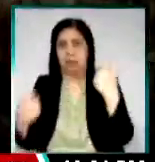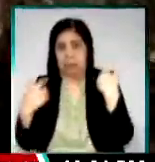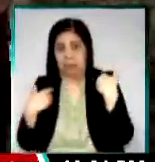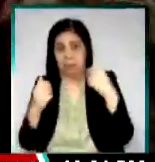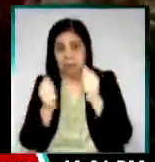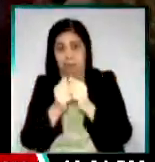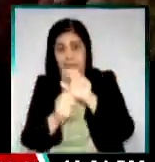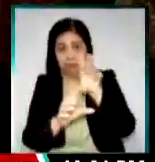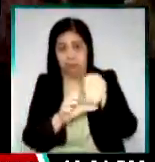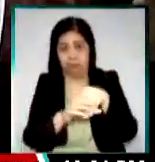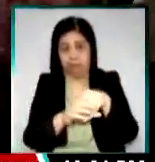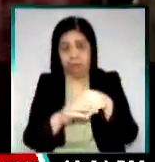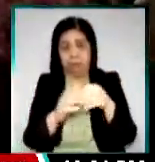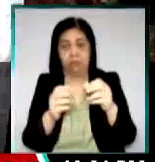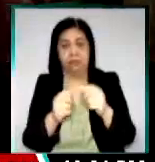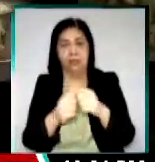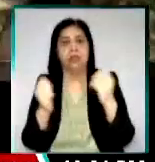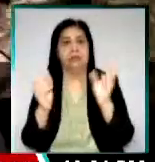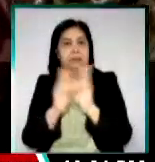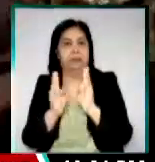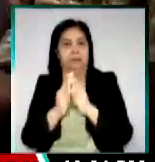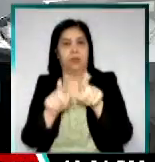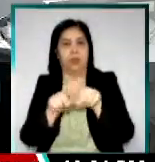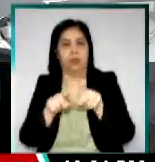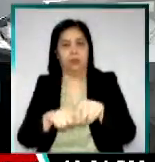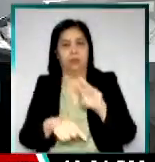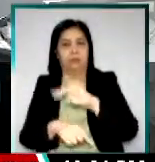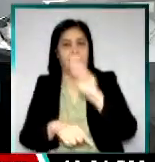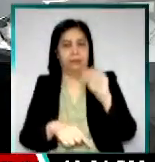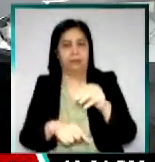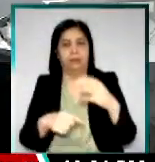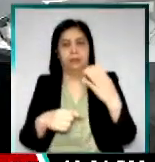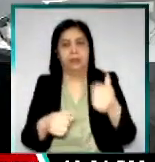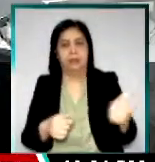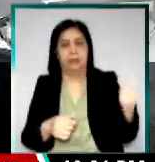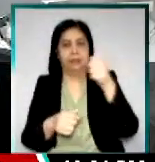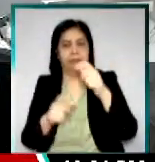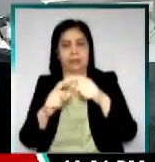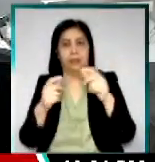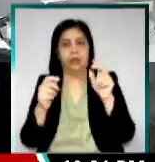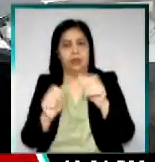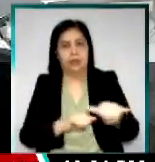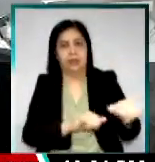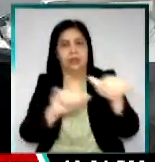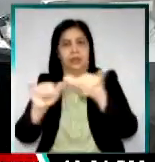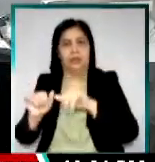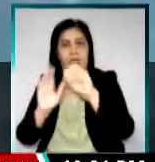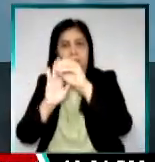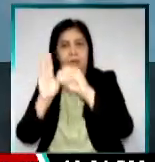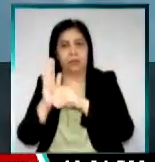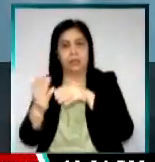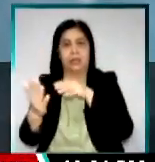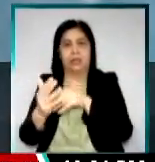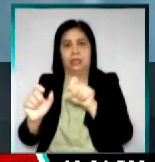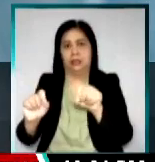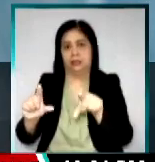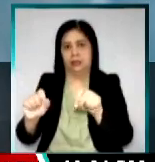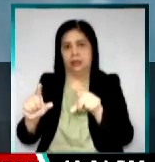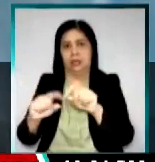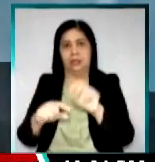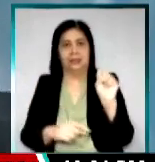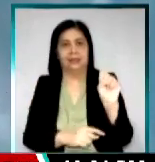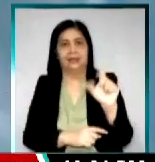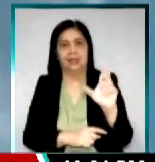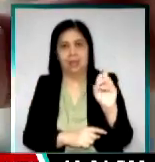Pagpupulungan din ng Metro Manila Council ang paglalabas ng Uniform Ordinance laban sa pagbebenta ng slot